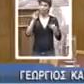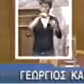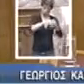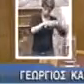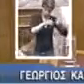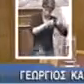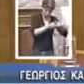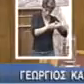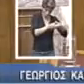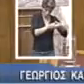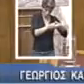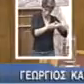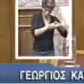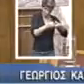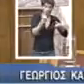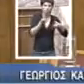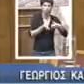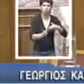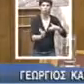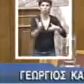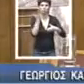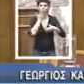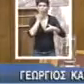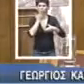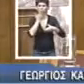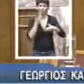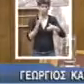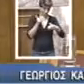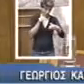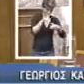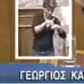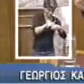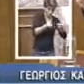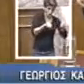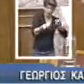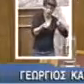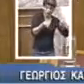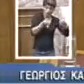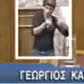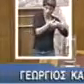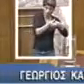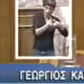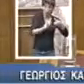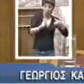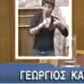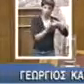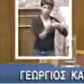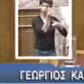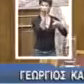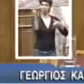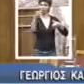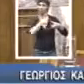ομάδα, δεν περνάς μάθημα. Να ενταχθεί σε μία από τις οργανωμένες ομάδες που εμείς εκλέγουμε τον